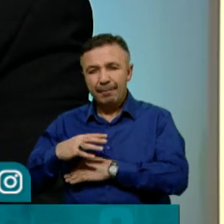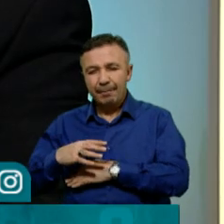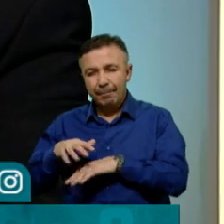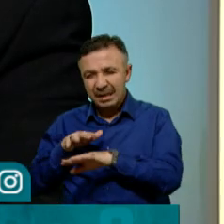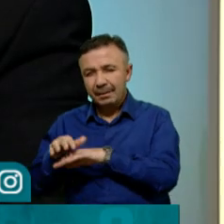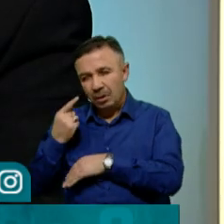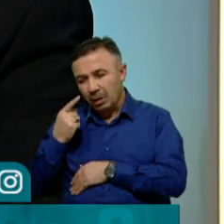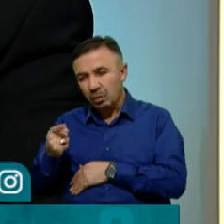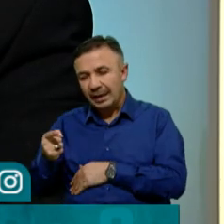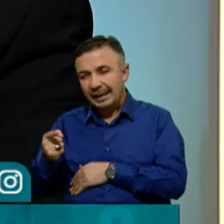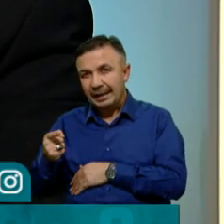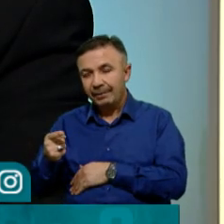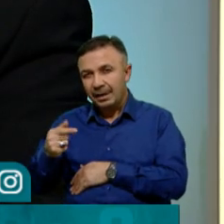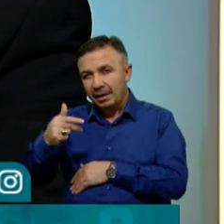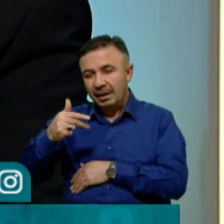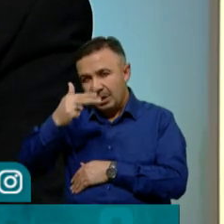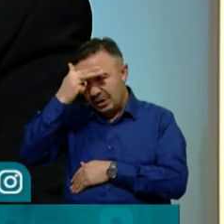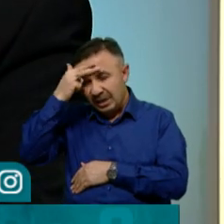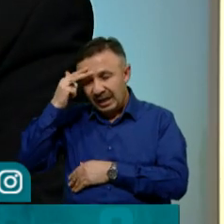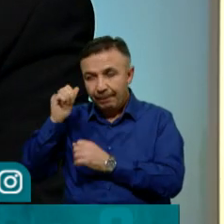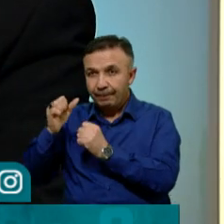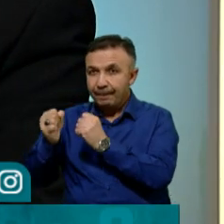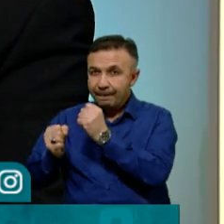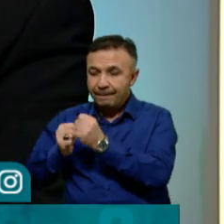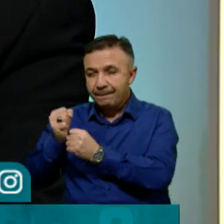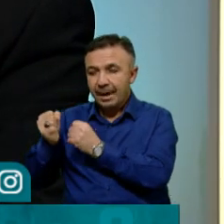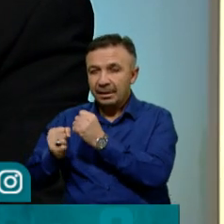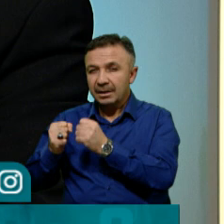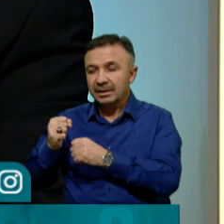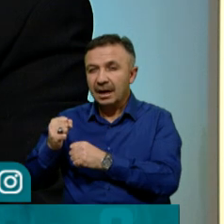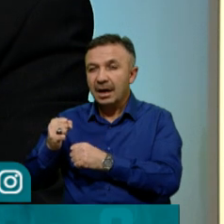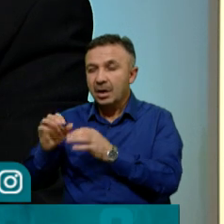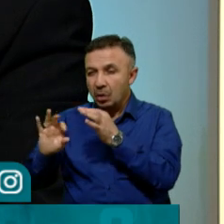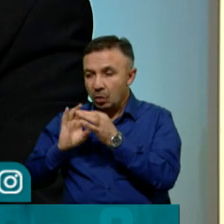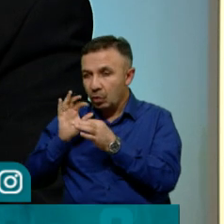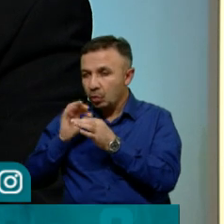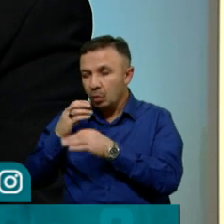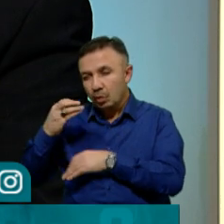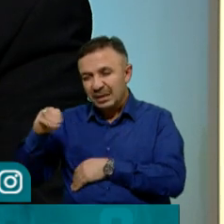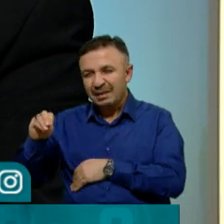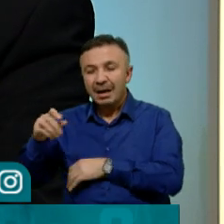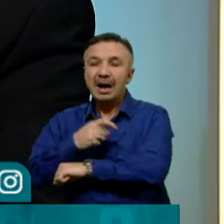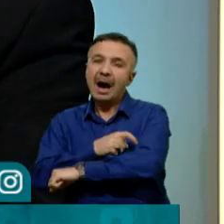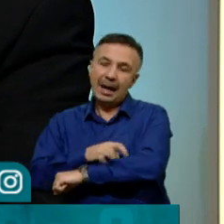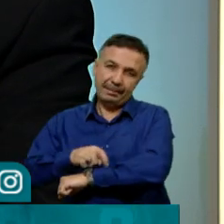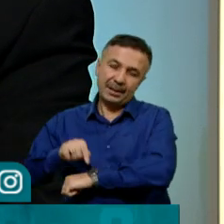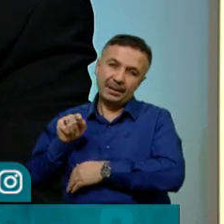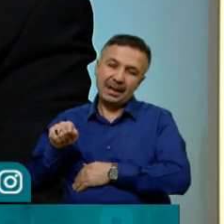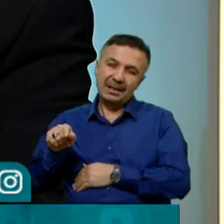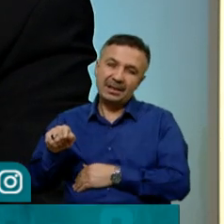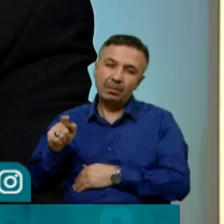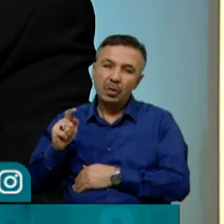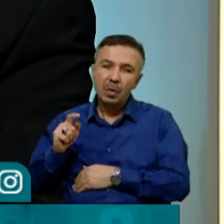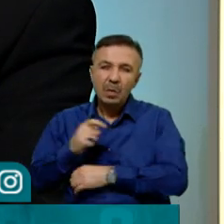hareket etmek yani şarap fabrikasına üzüm satmak haramdır esasında bu